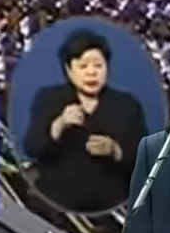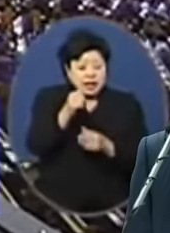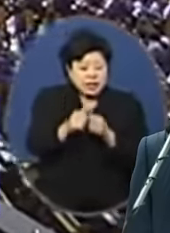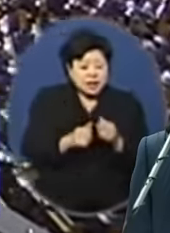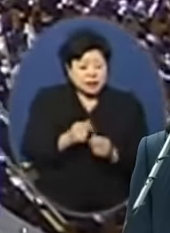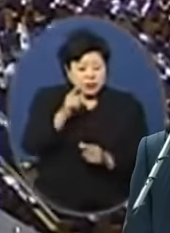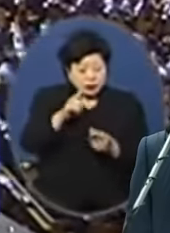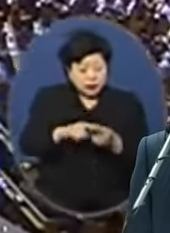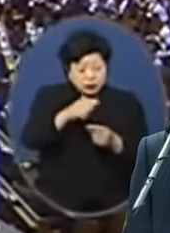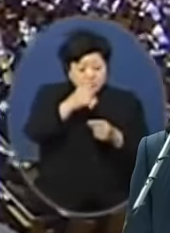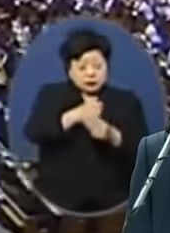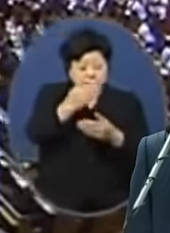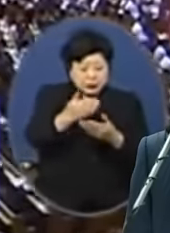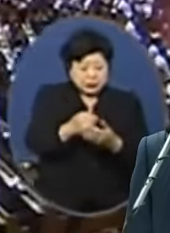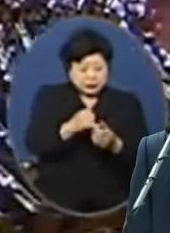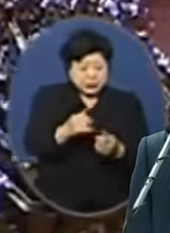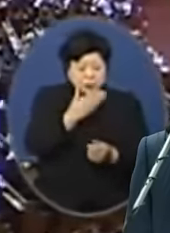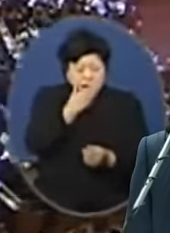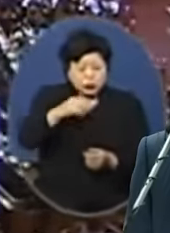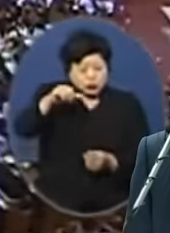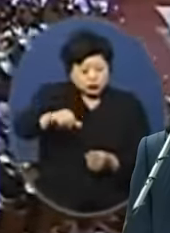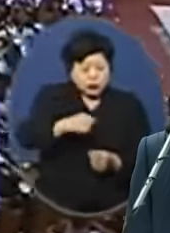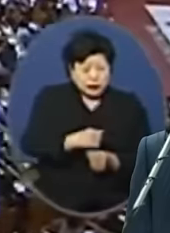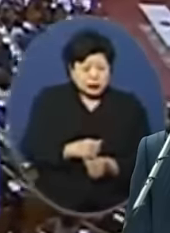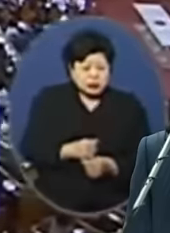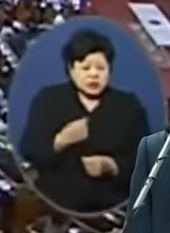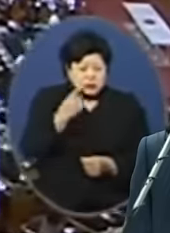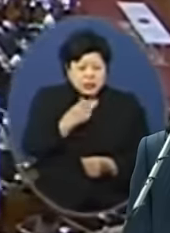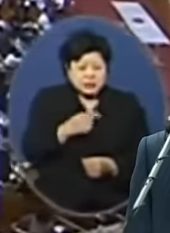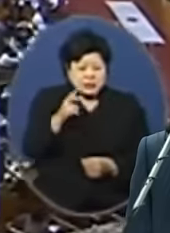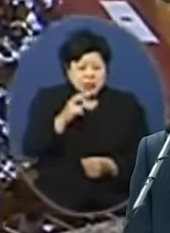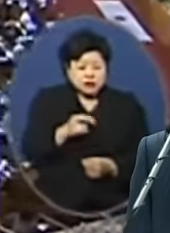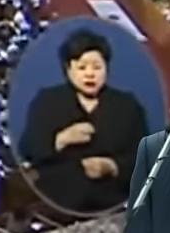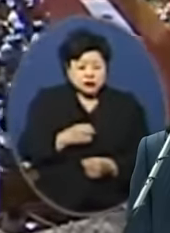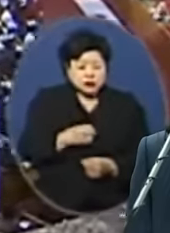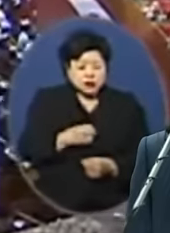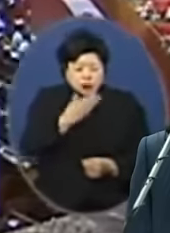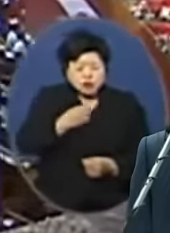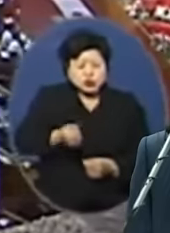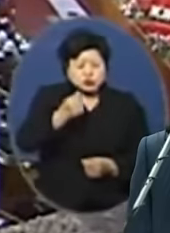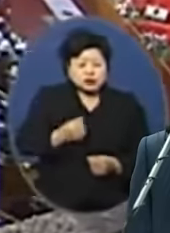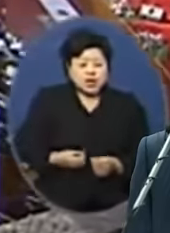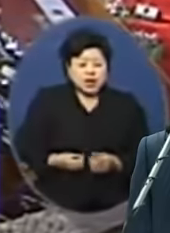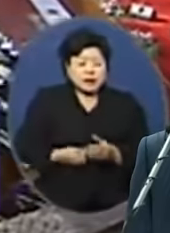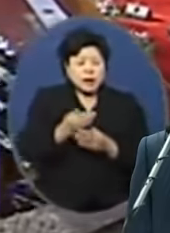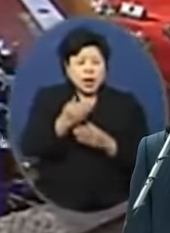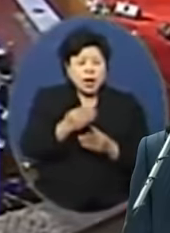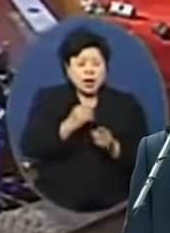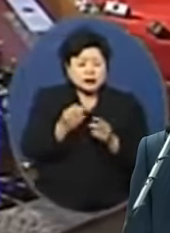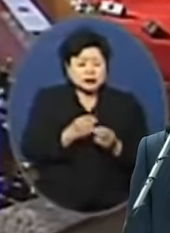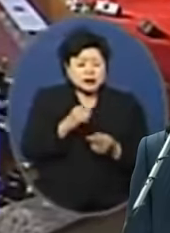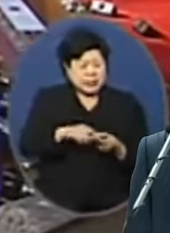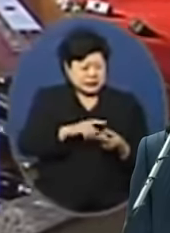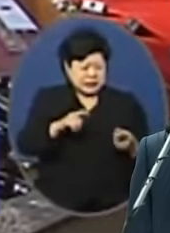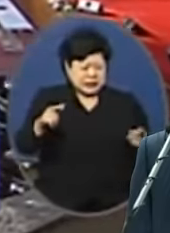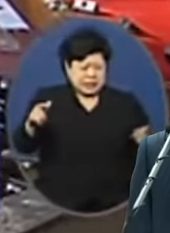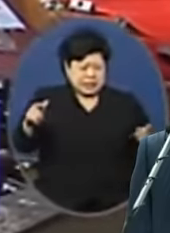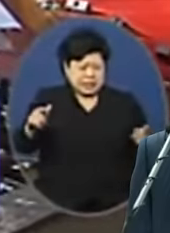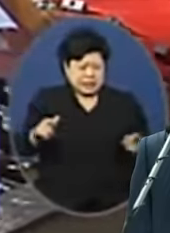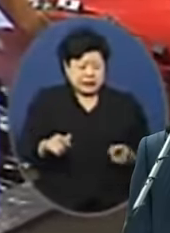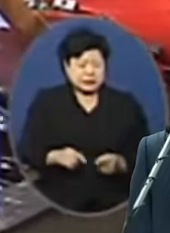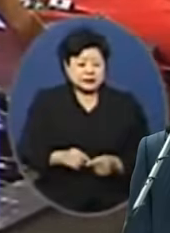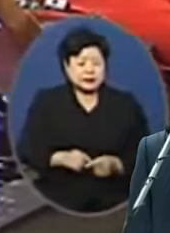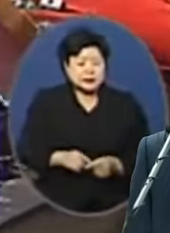하나님의 형상대로 지연받은 사람을 저주하나니 한 입에서 찬송과 저주가 나오는 도다. 내 형제들아 이것이 마땅하지 아니하니라. 샘이